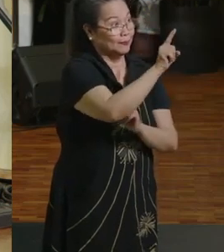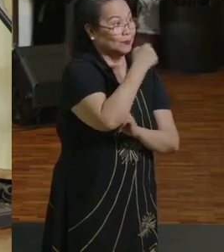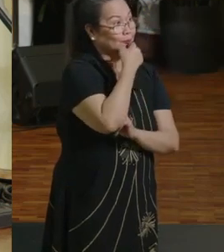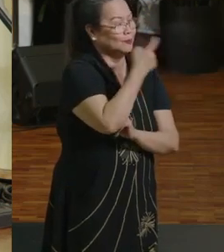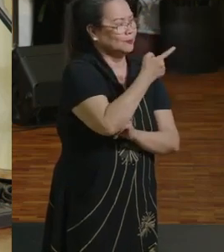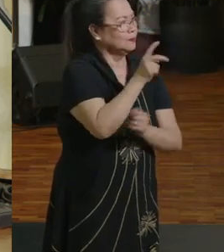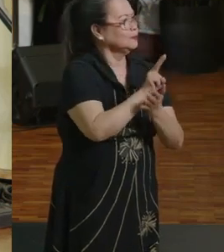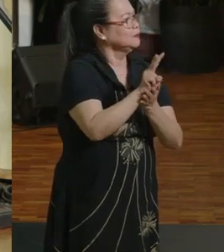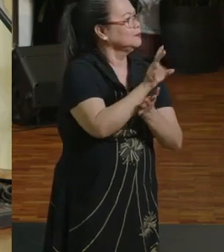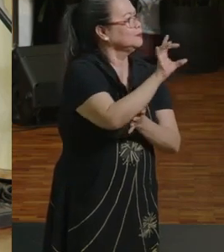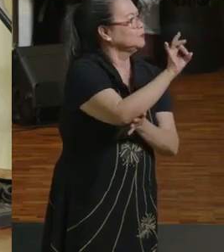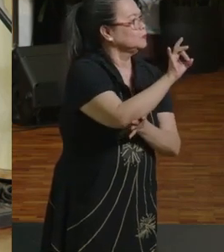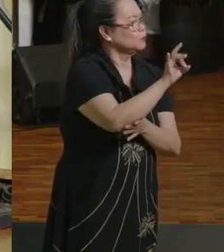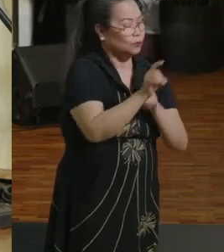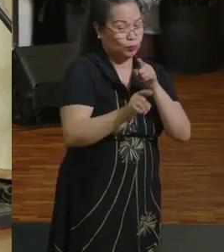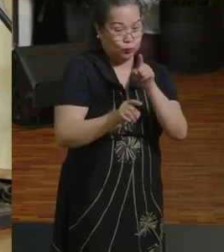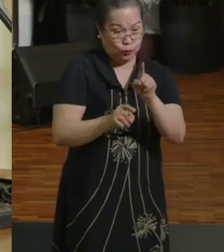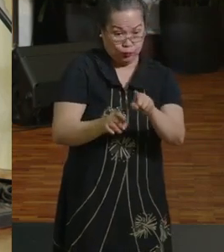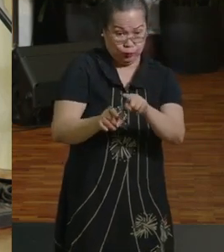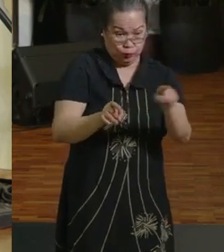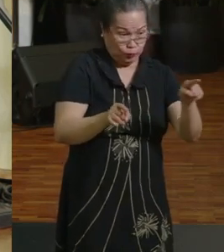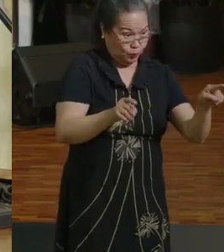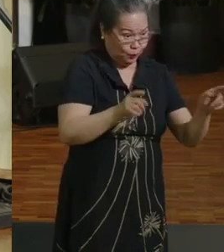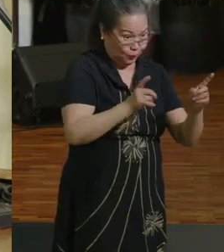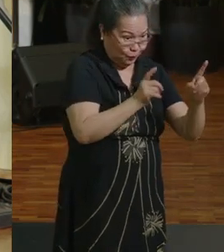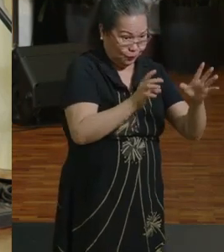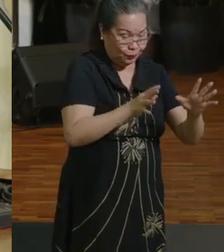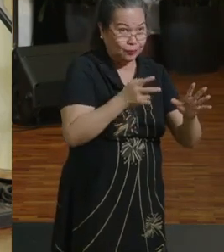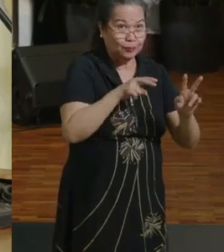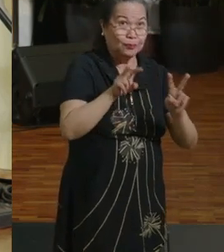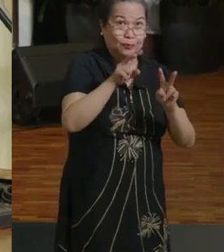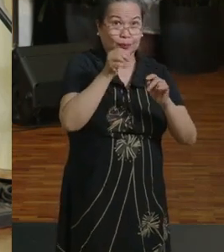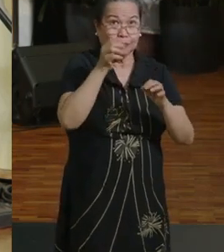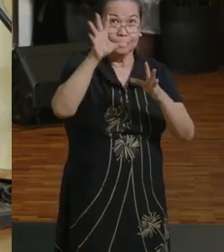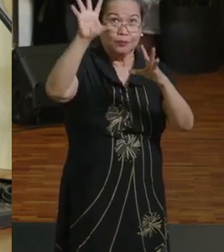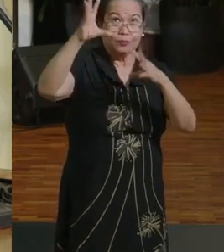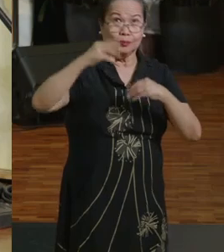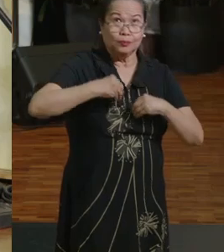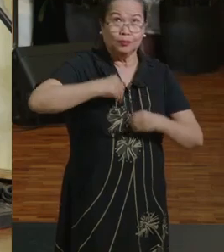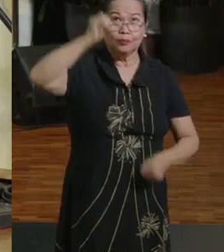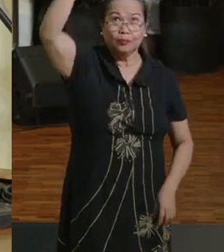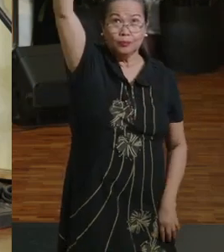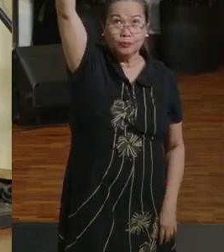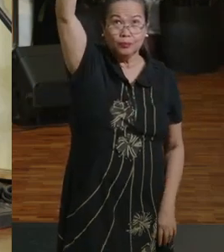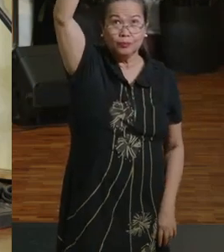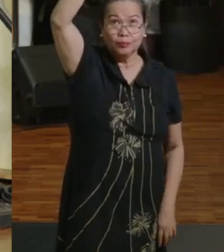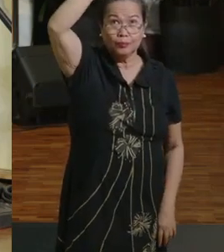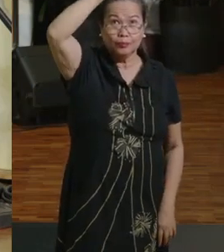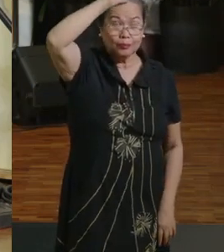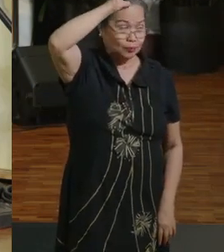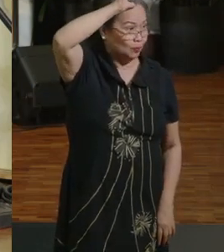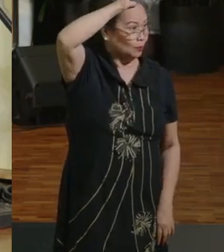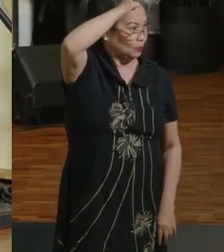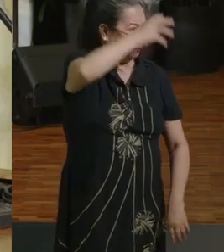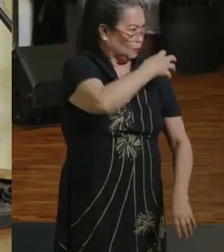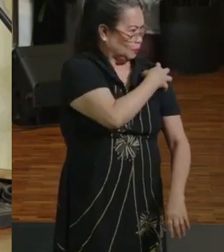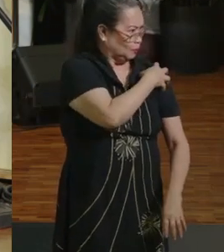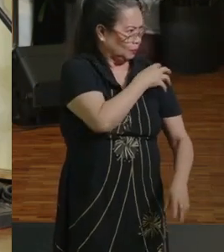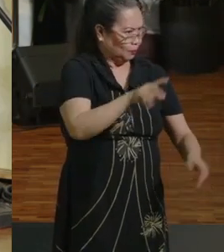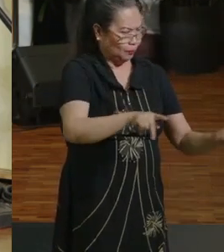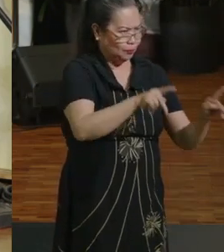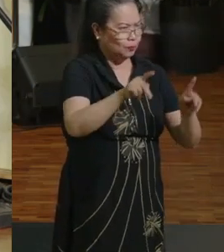niya sa verse 8, "But you will receive power when the Holy Spirit has come upon you, and you will